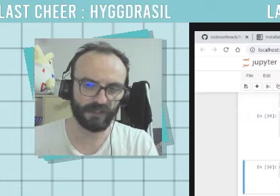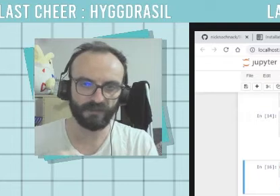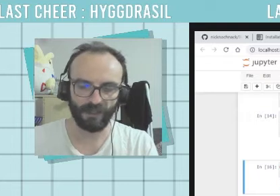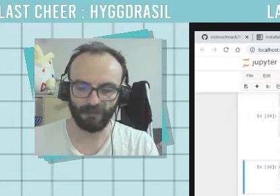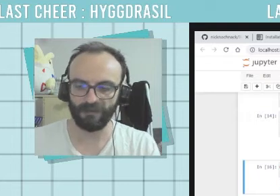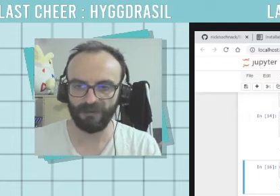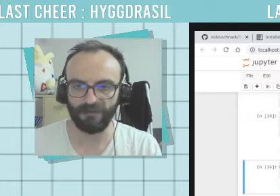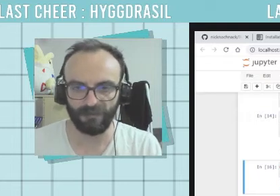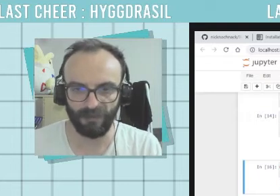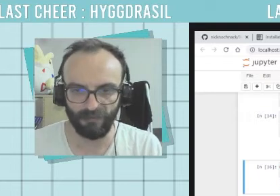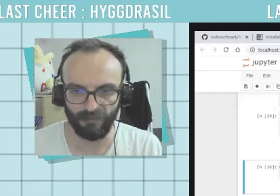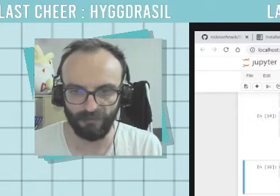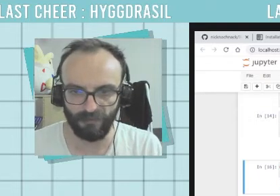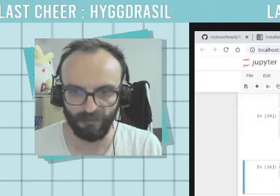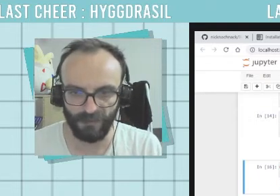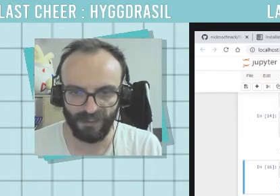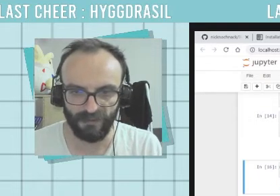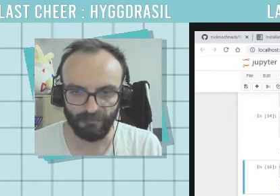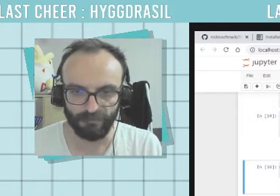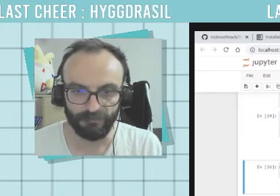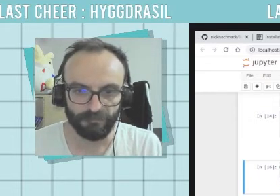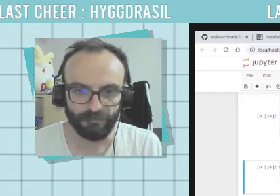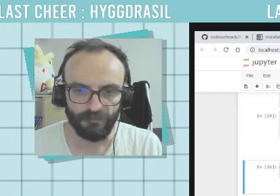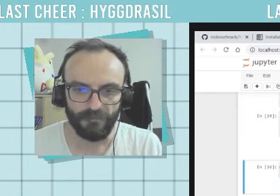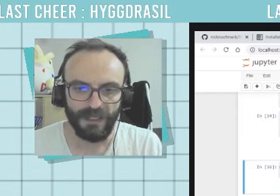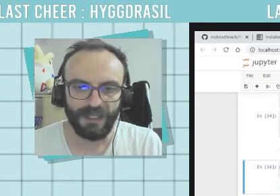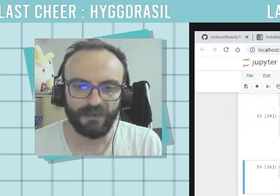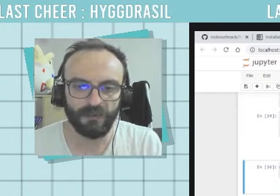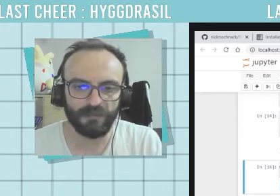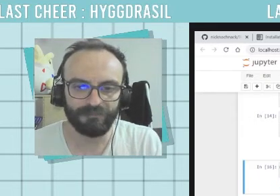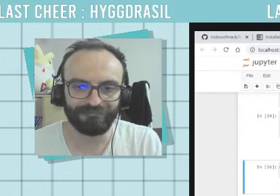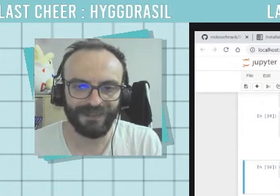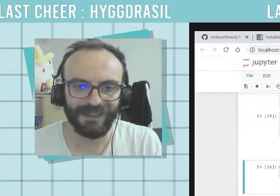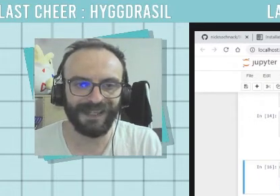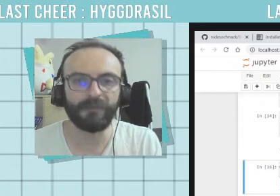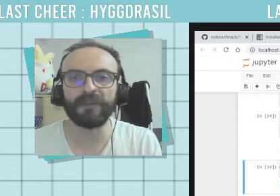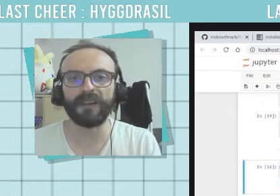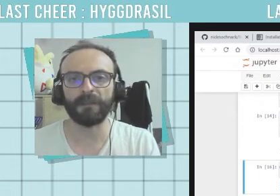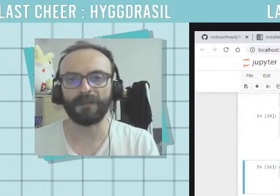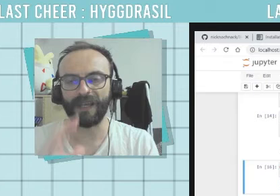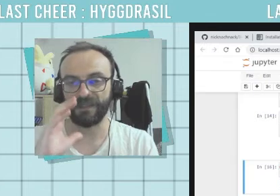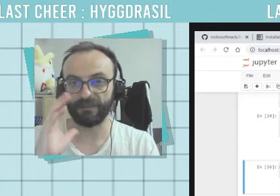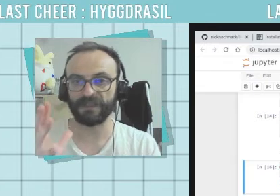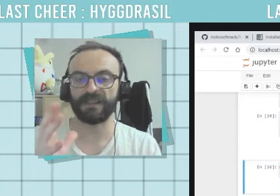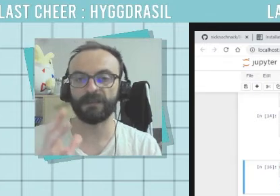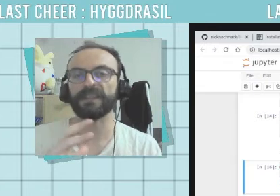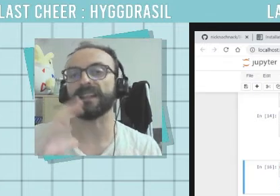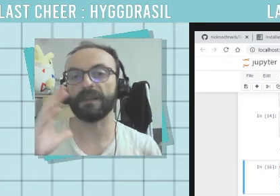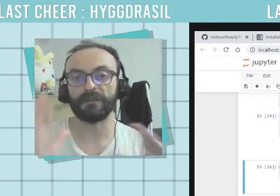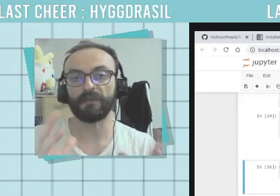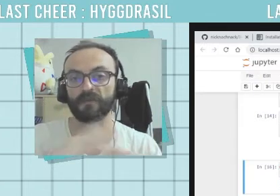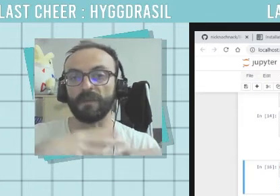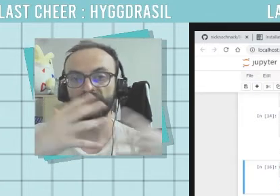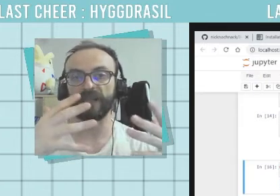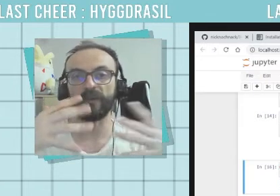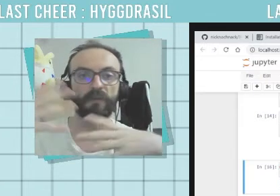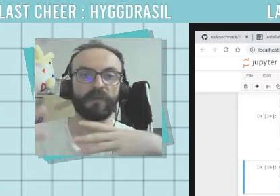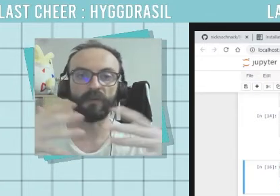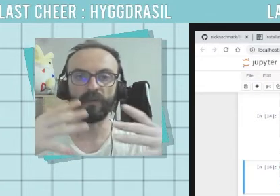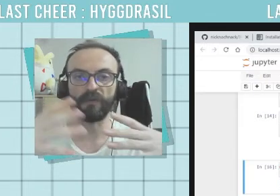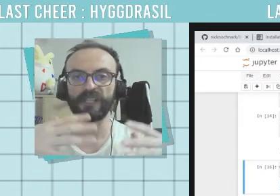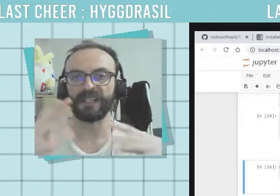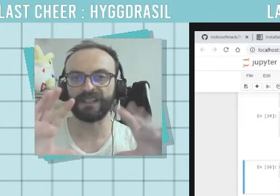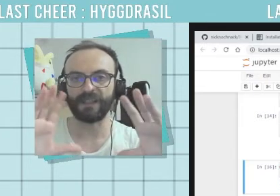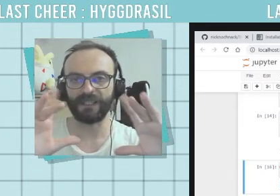Je lis juste après, Laurent, je viens de voir le message. Donc, ça montre quand même assez vite ses limites, et ça me fait beaucoup penser d'ailleurs